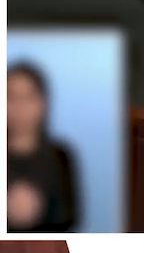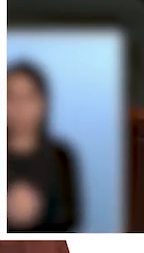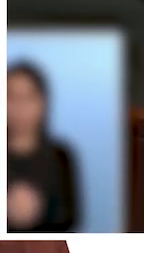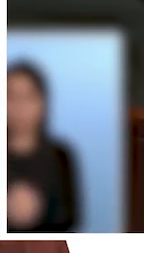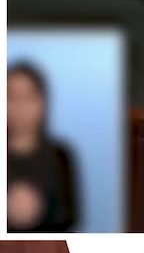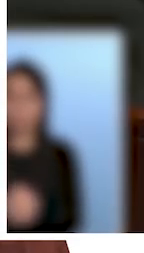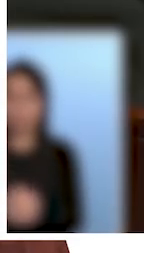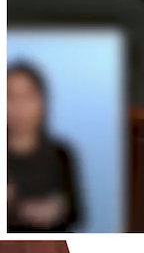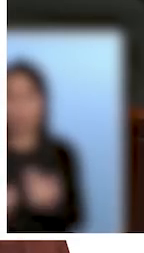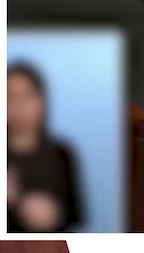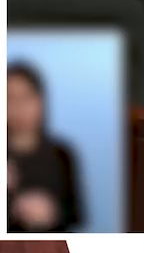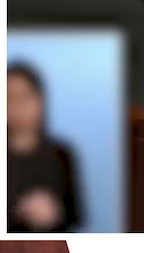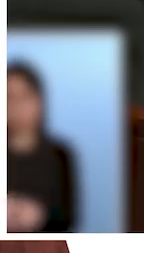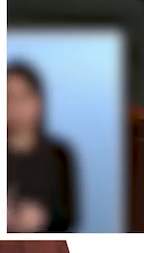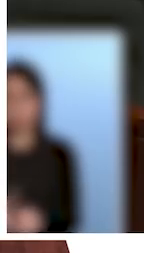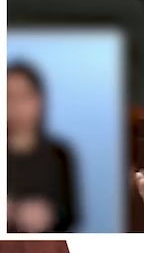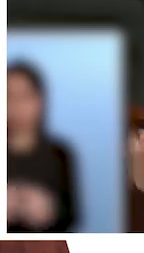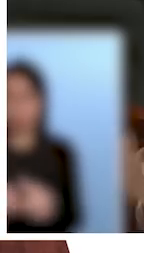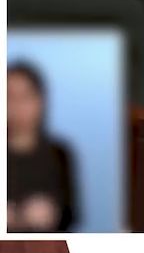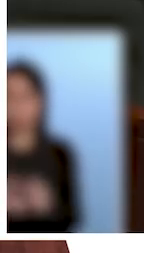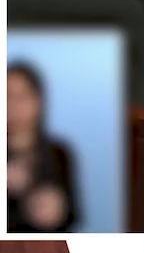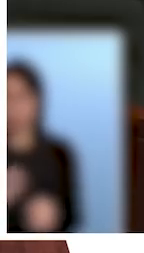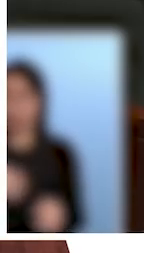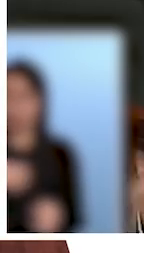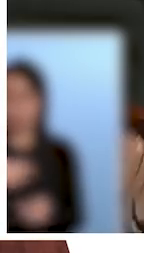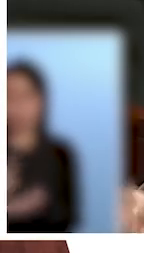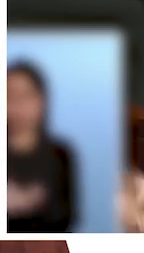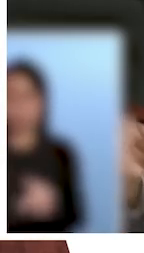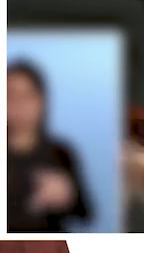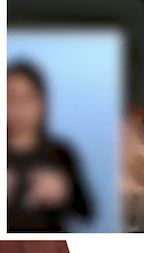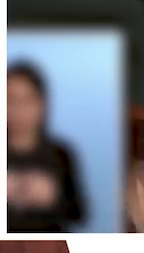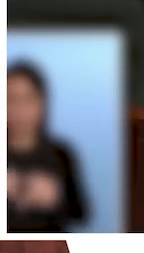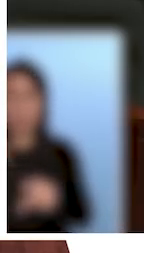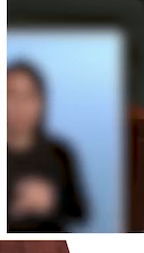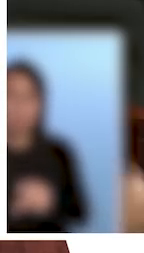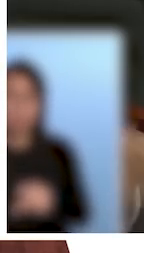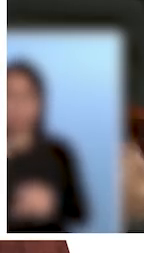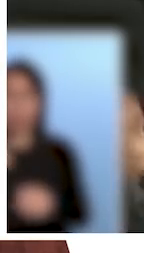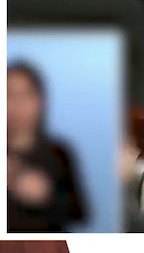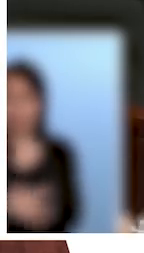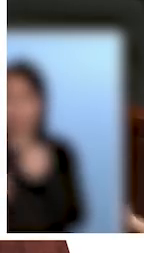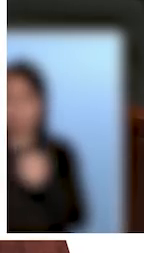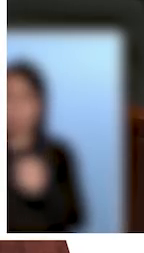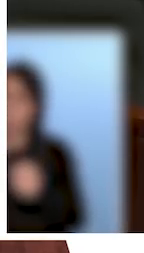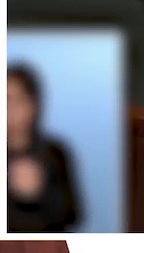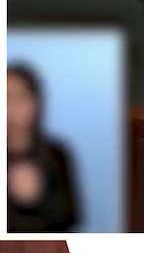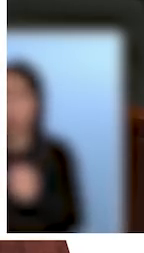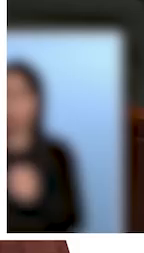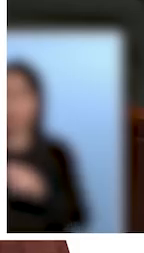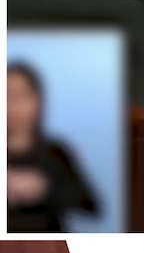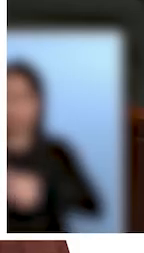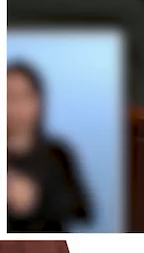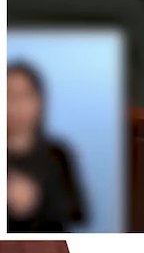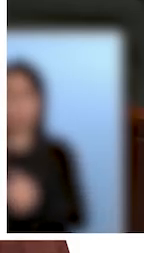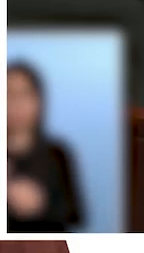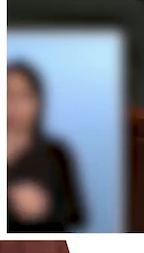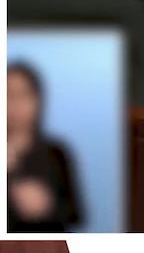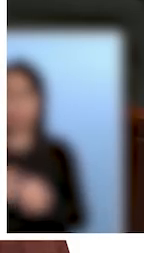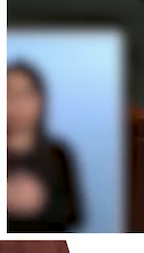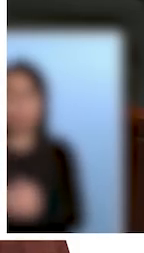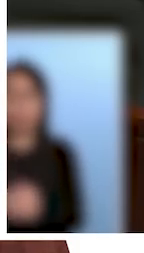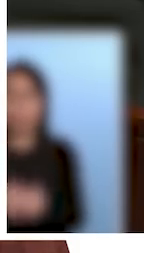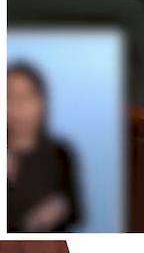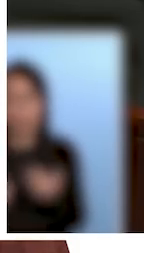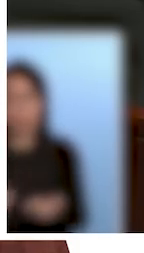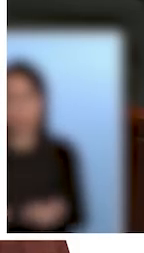處理。咁其實咪俾公眾咧有一啲嘅信心，等佢知道投訴法官咧都有一個獨立嘅途徑咯。咁相比起我哋而